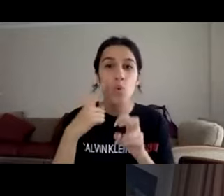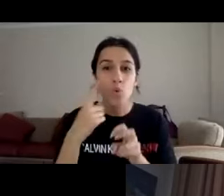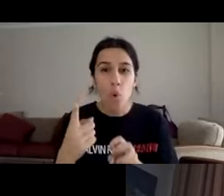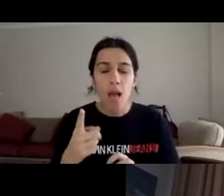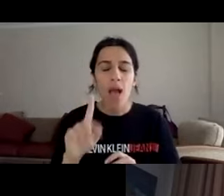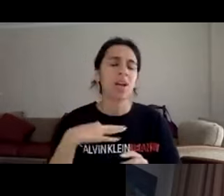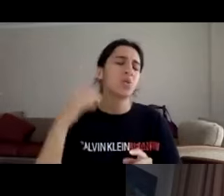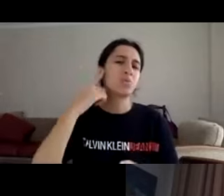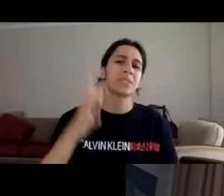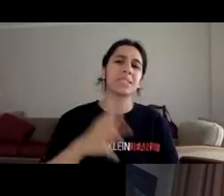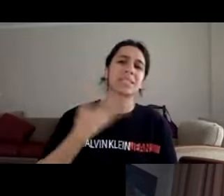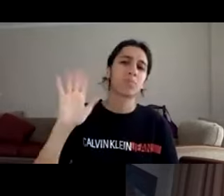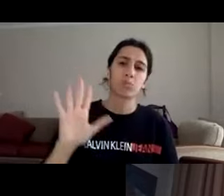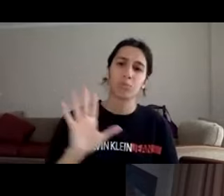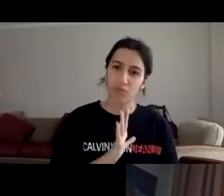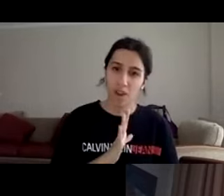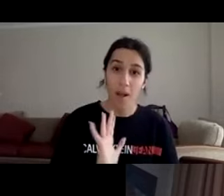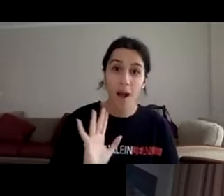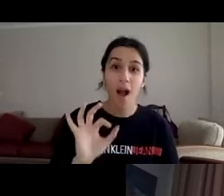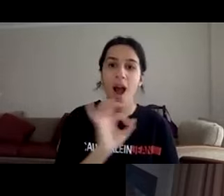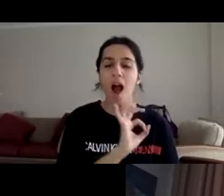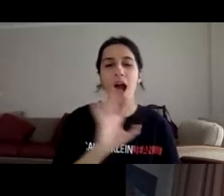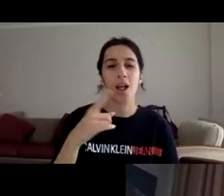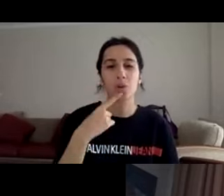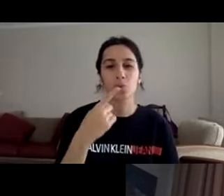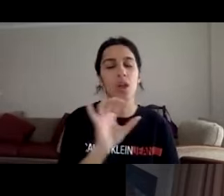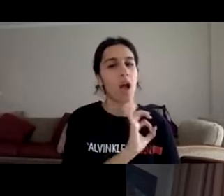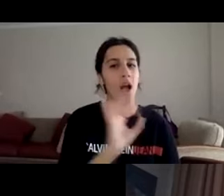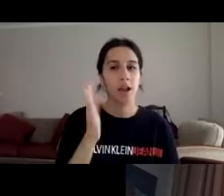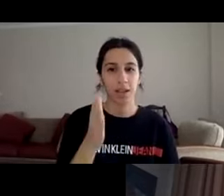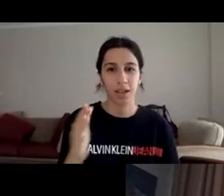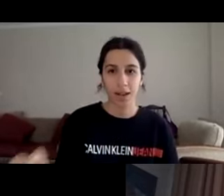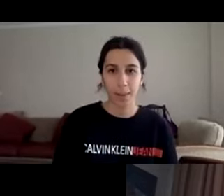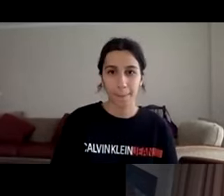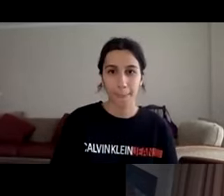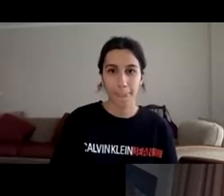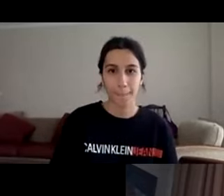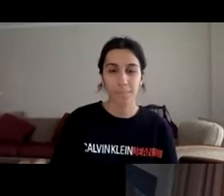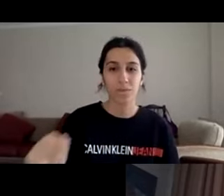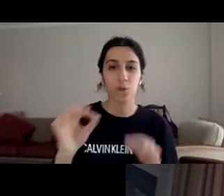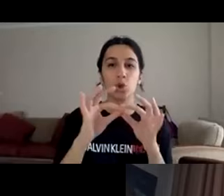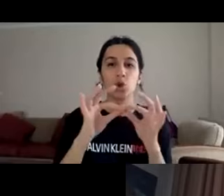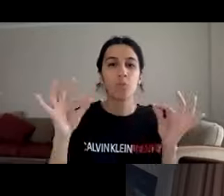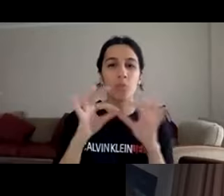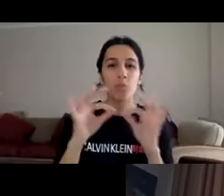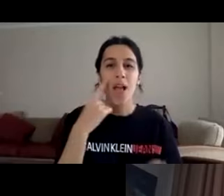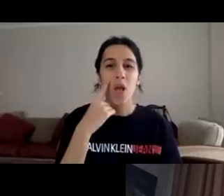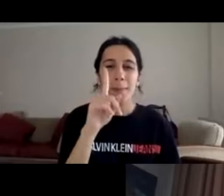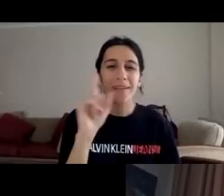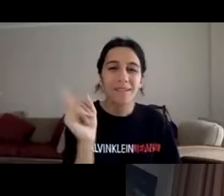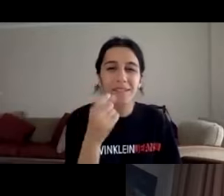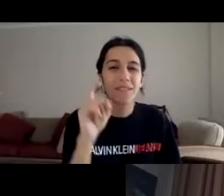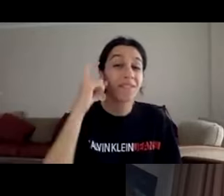duymak bile istemiyorum. Ama harikaydı söylediğiniz şeyler. Cümle aralarında bir şey dikkatimi çekti.